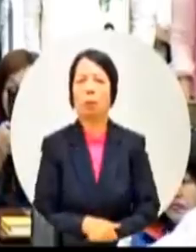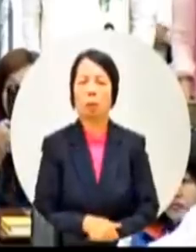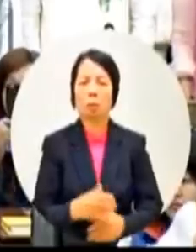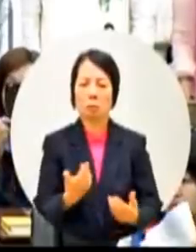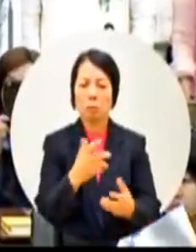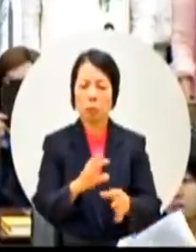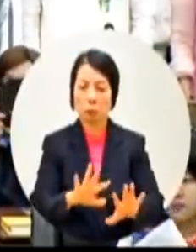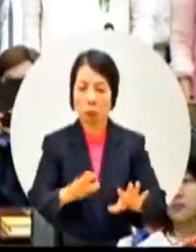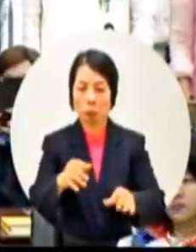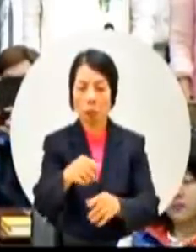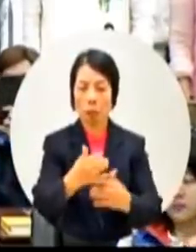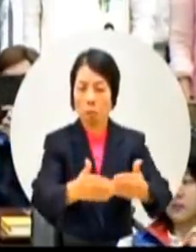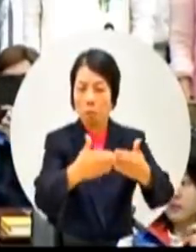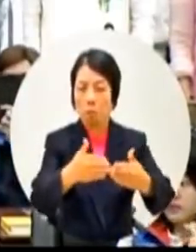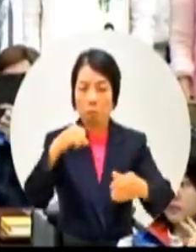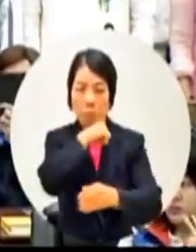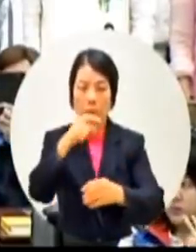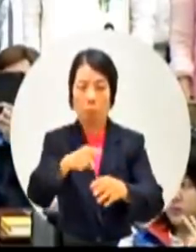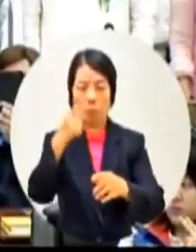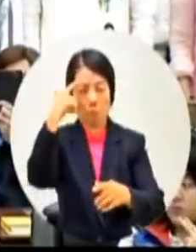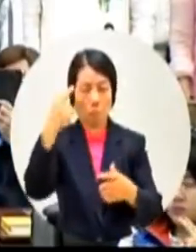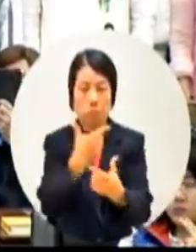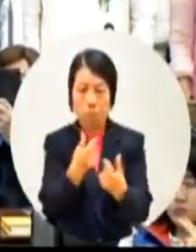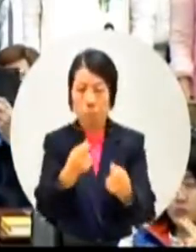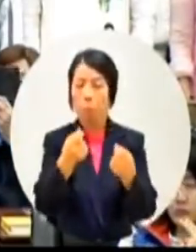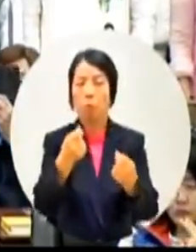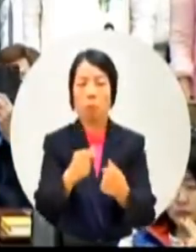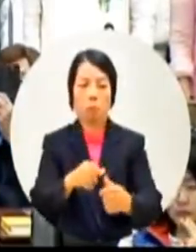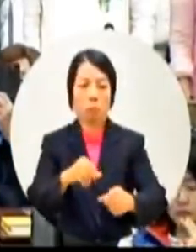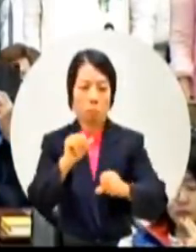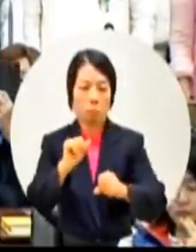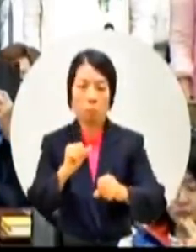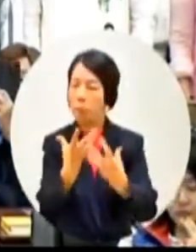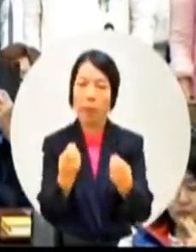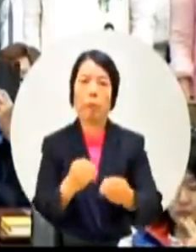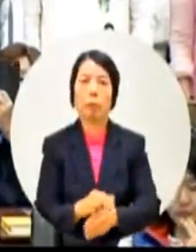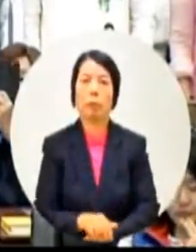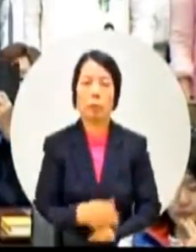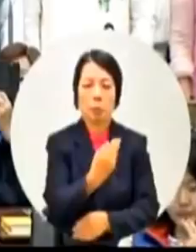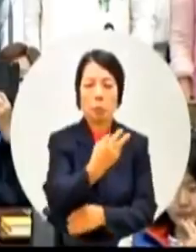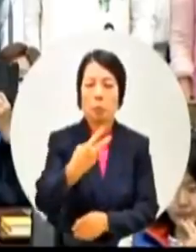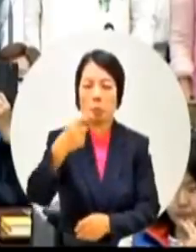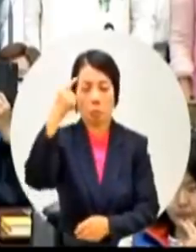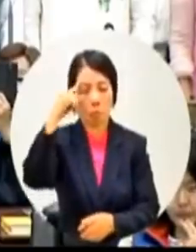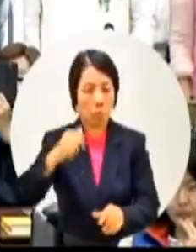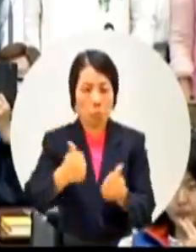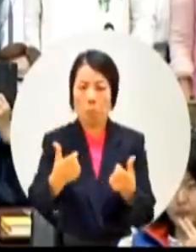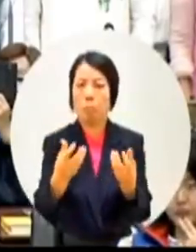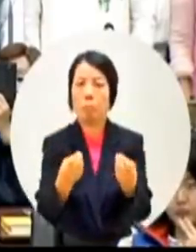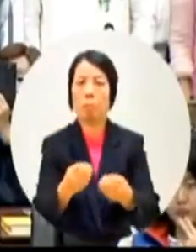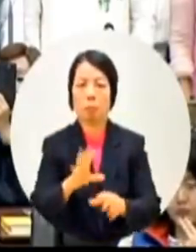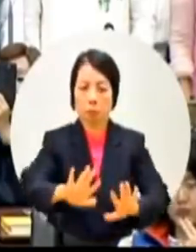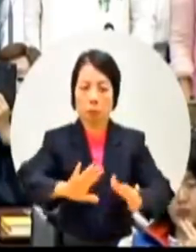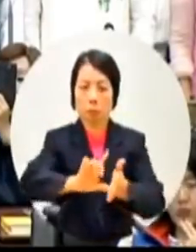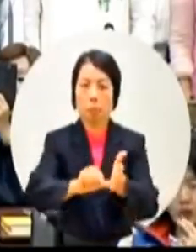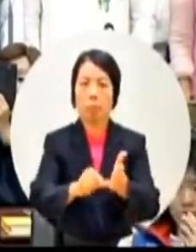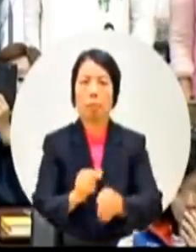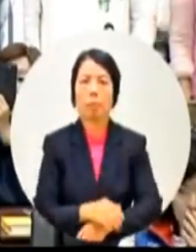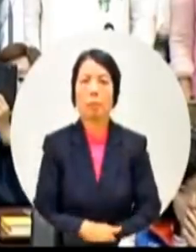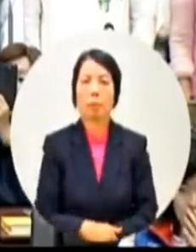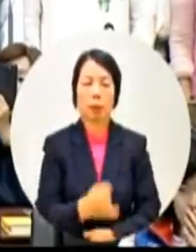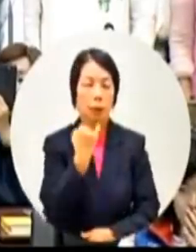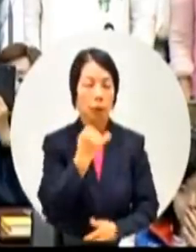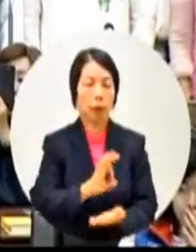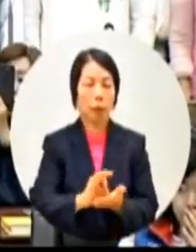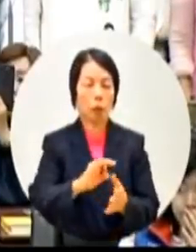总统，他有公开信也有讲没有九二共识啊，所以你今仔这个时阵。刚才当用一个不存在的物件、假的物